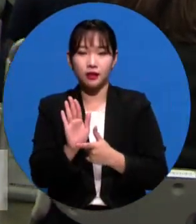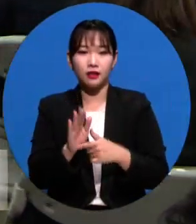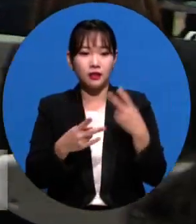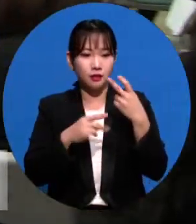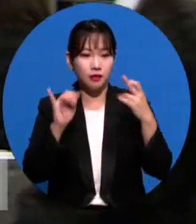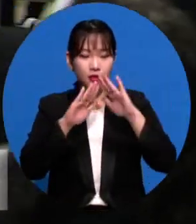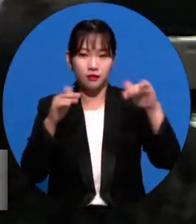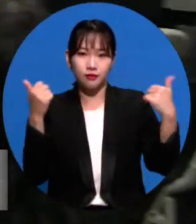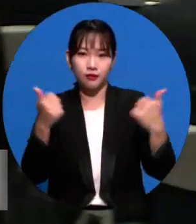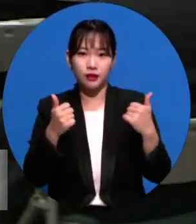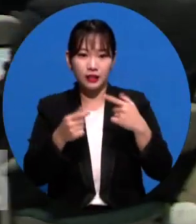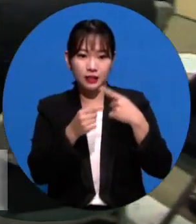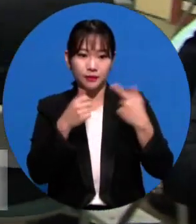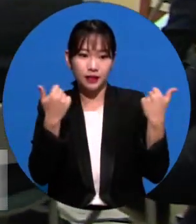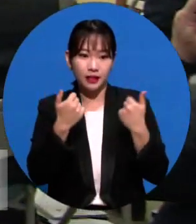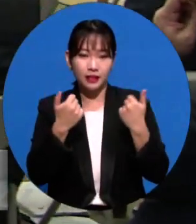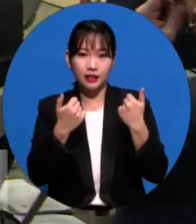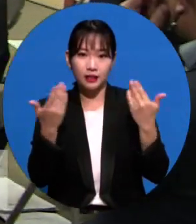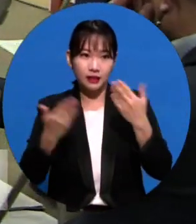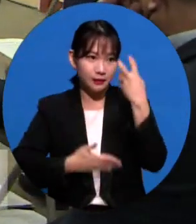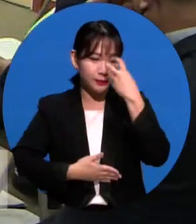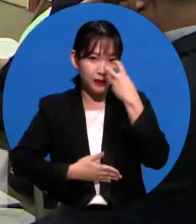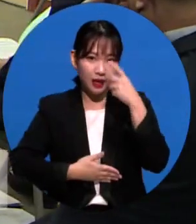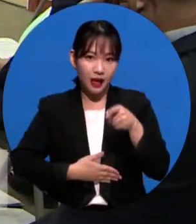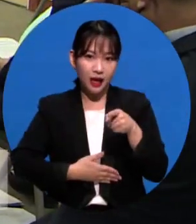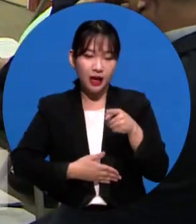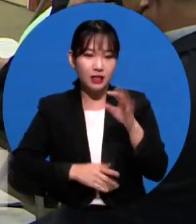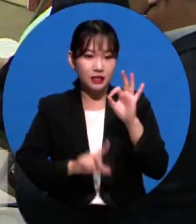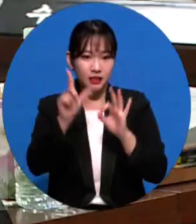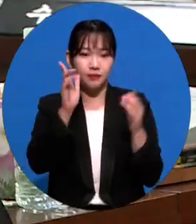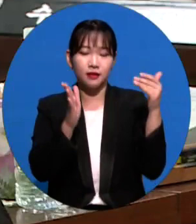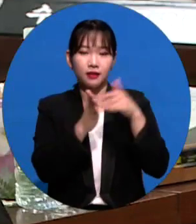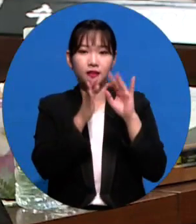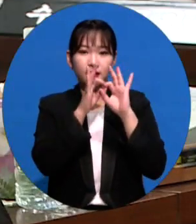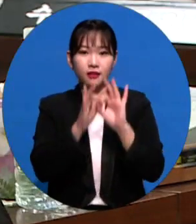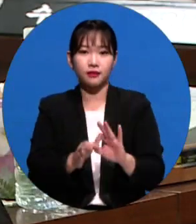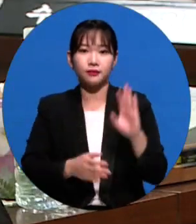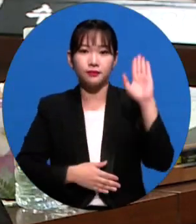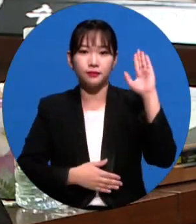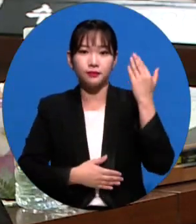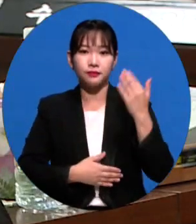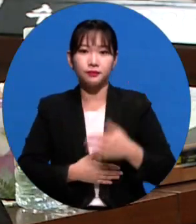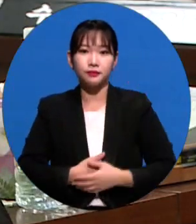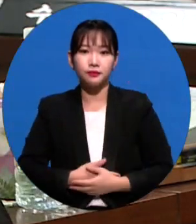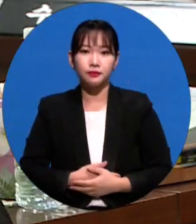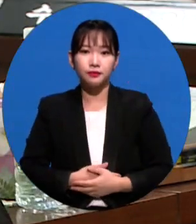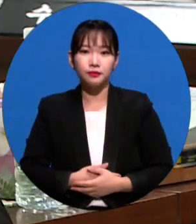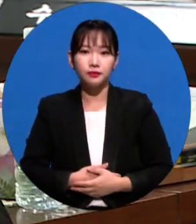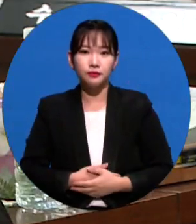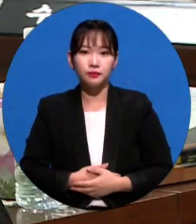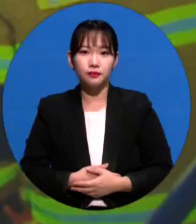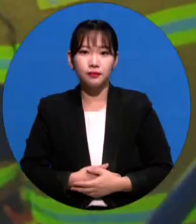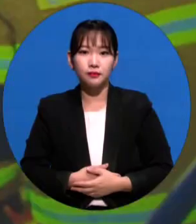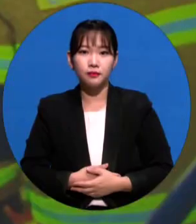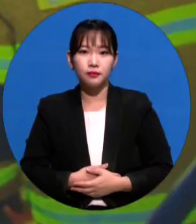제12대 전남도의회 첫 행정사무감사는 오는 10일까지 이어집니다. MBC 뉴스 김진선입니다.